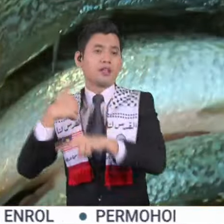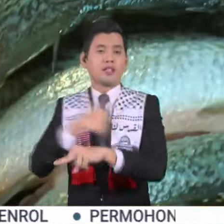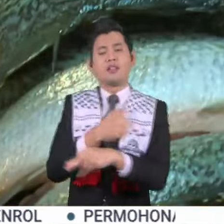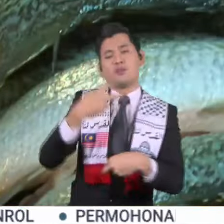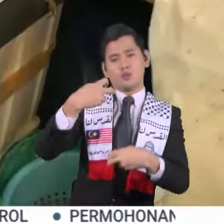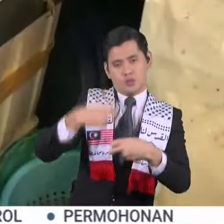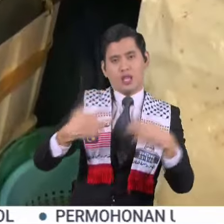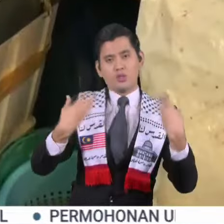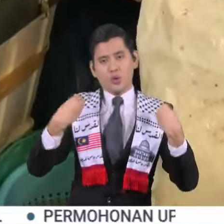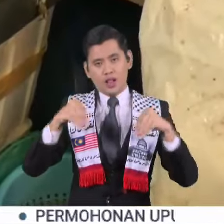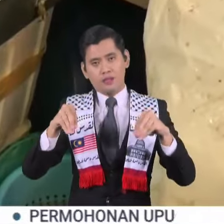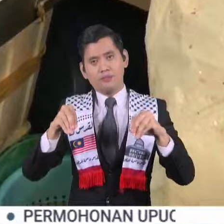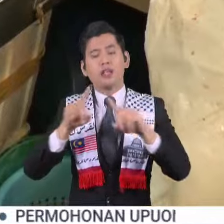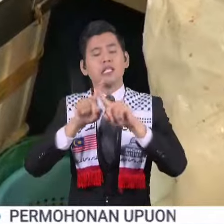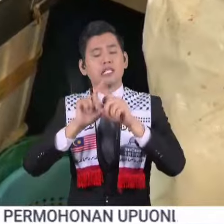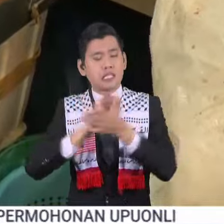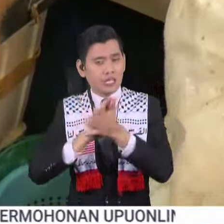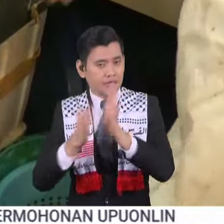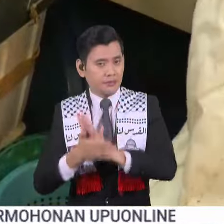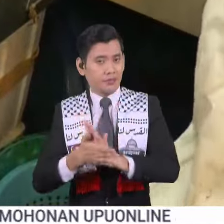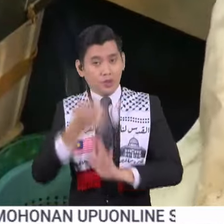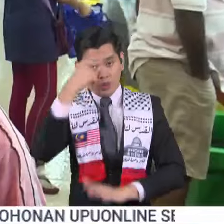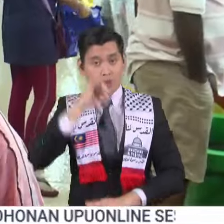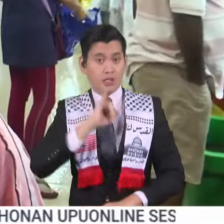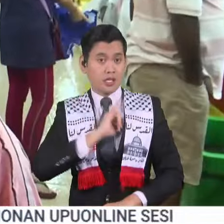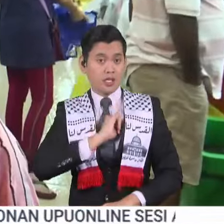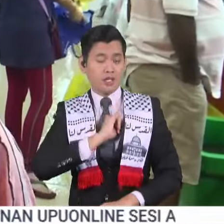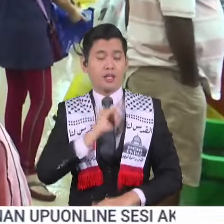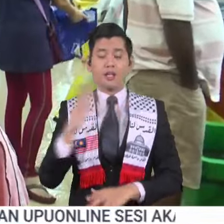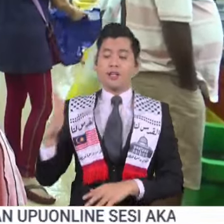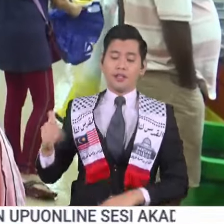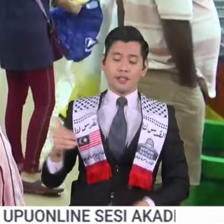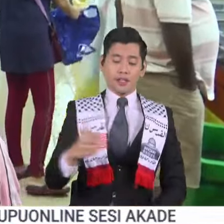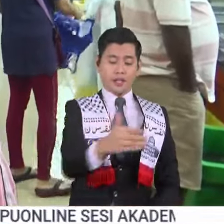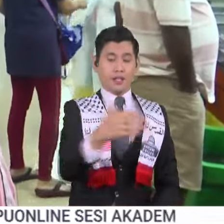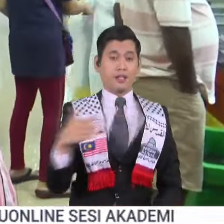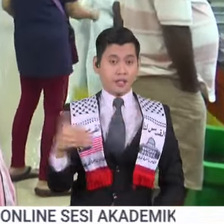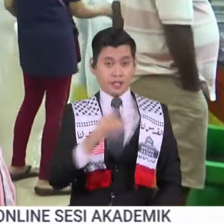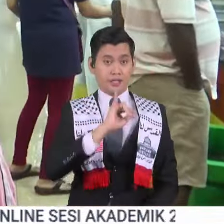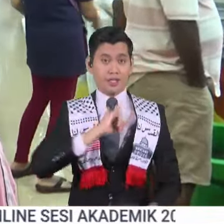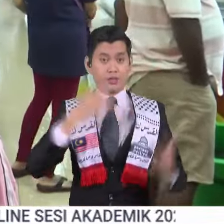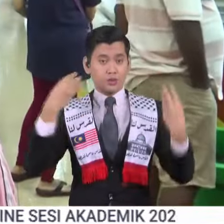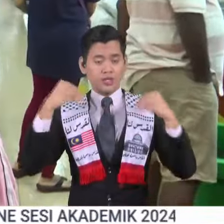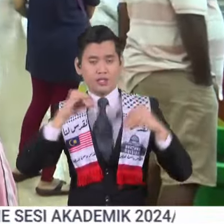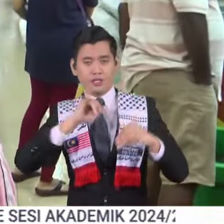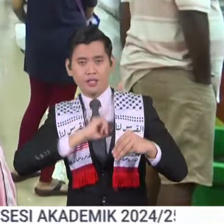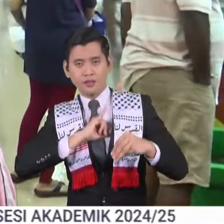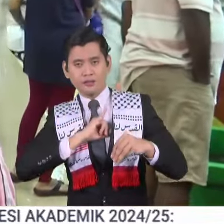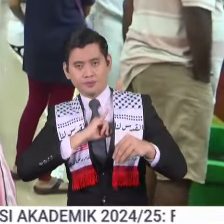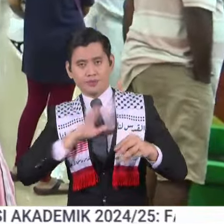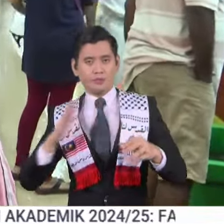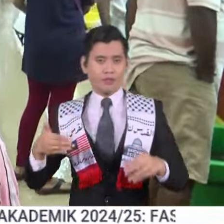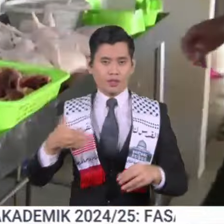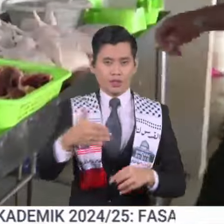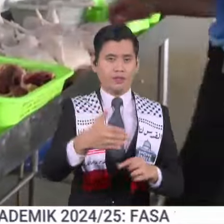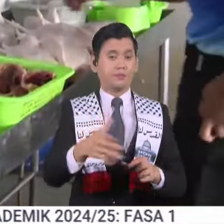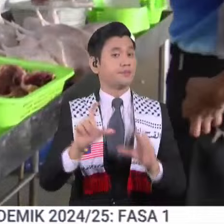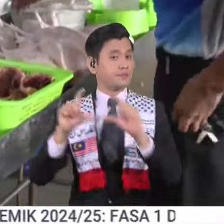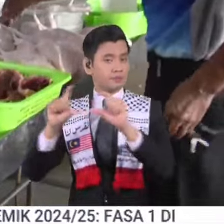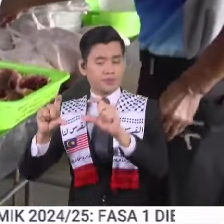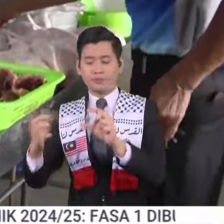juga. Jadi pada saya macam ikan-ikan saya jual, saya labelkan aja. Tak ada naiklah.